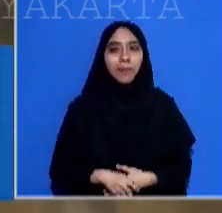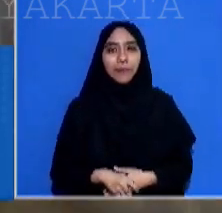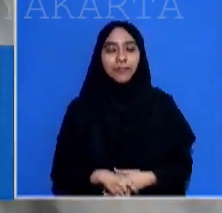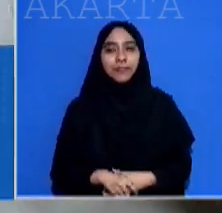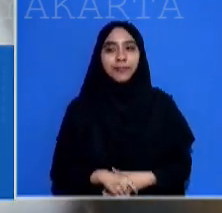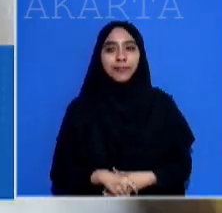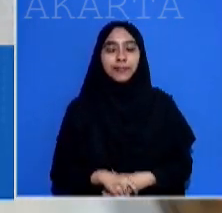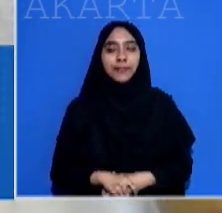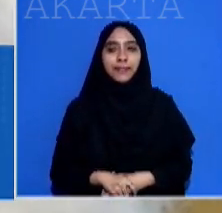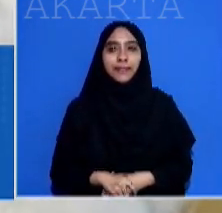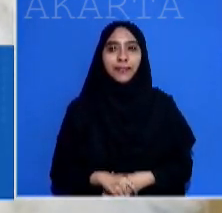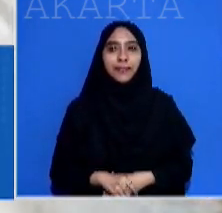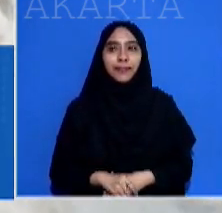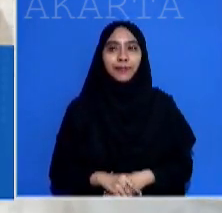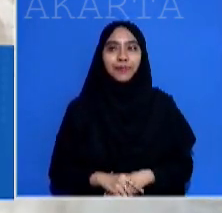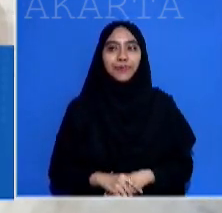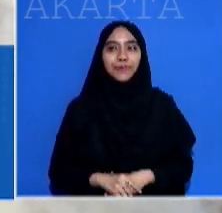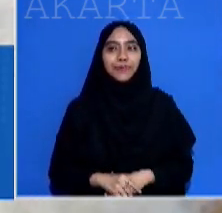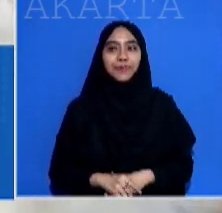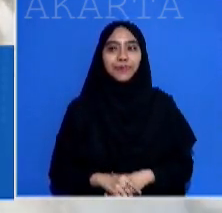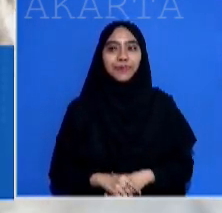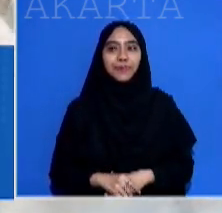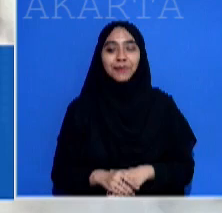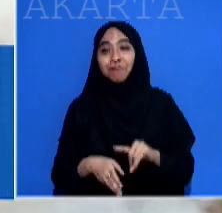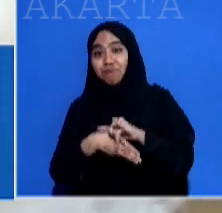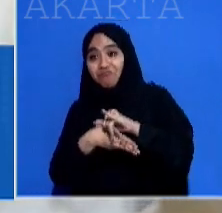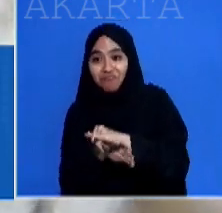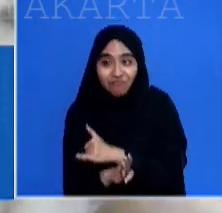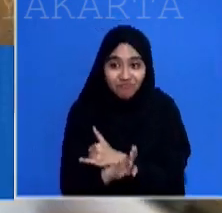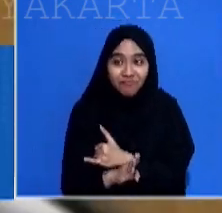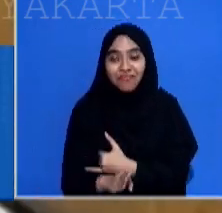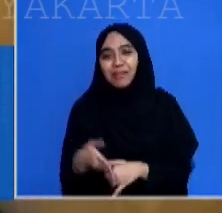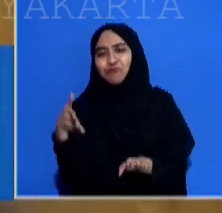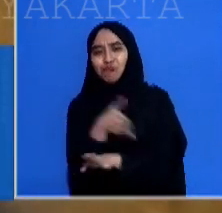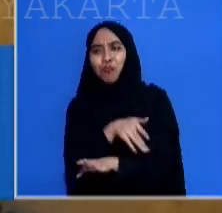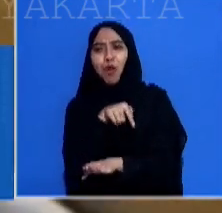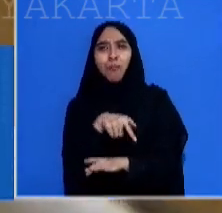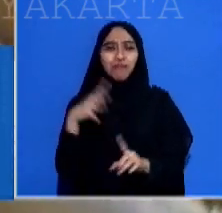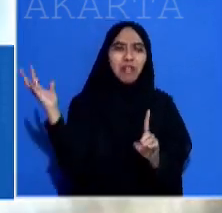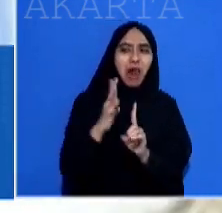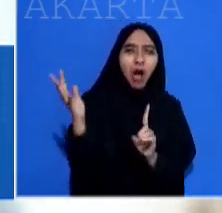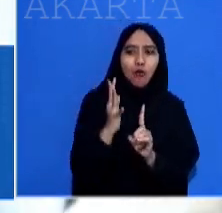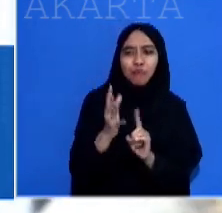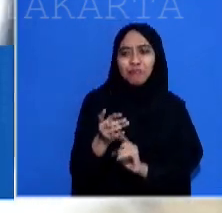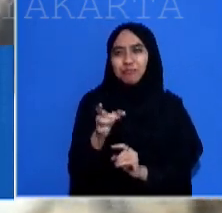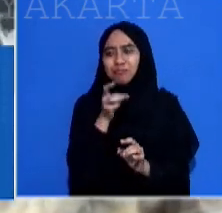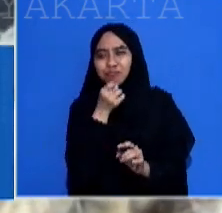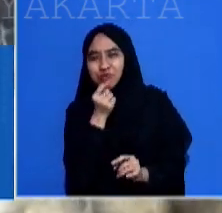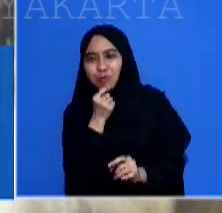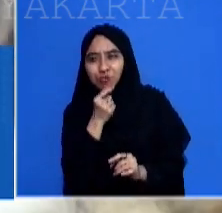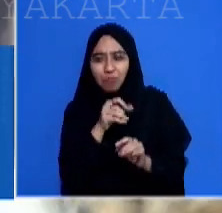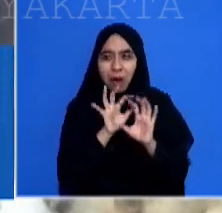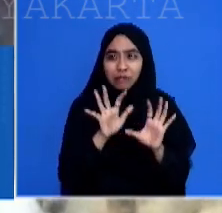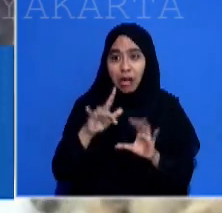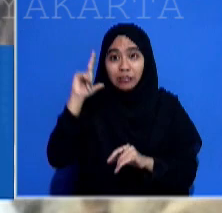Texel. Ngajengi dinten riyaya kurban menika piyambakipun asring nampi pesenan. Kejawi nampi pesanan saking Laladan Sleman